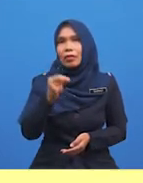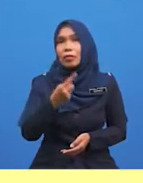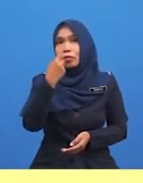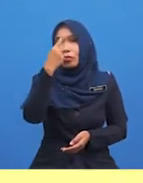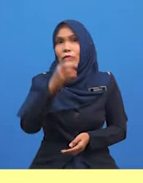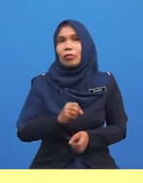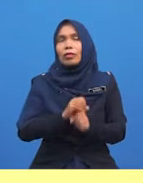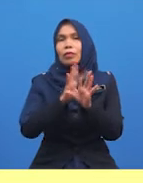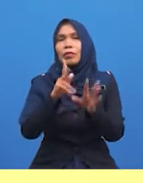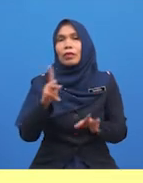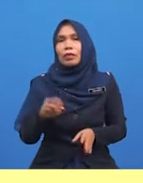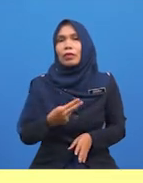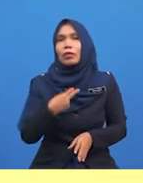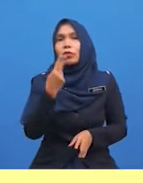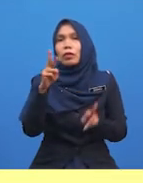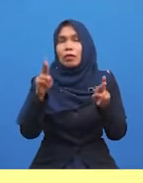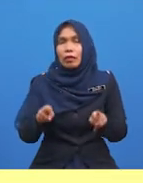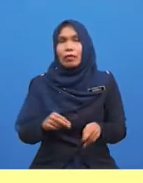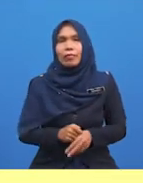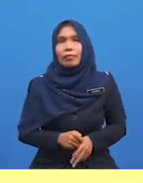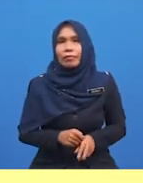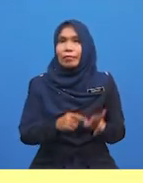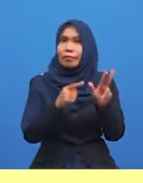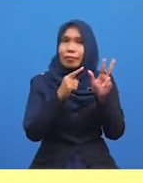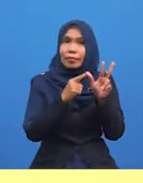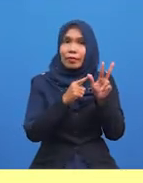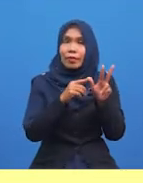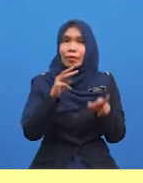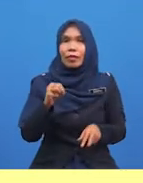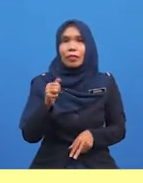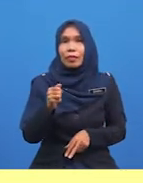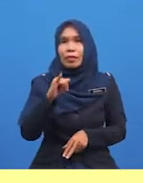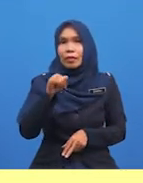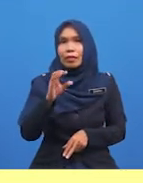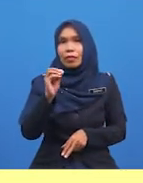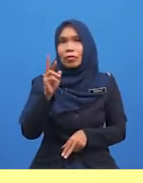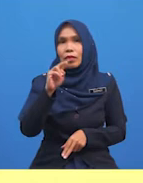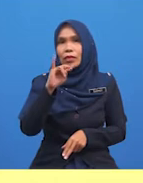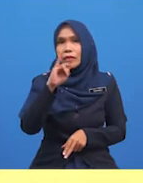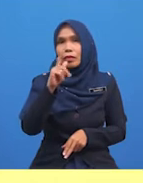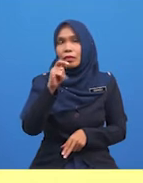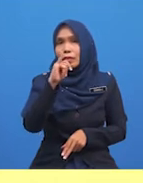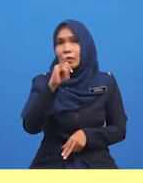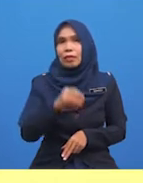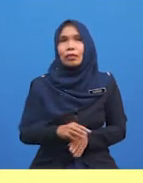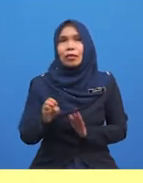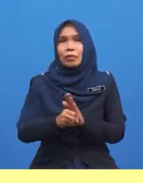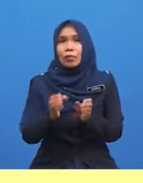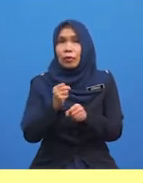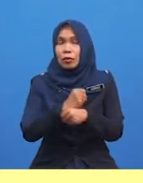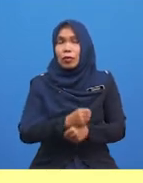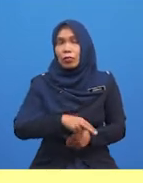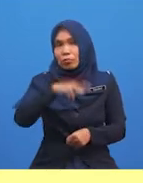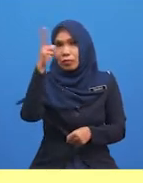parlimen. Tiga, majoriti membentuk kerajaan. Parti politik yang